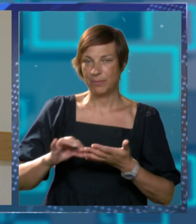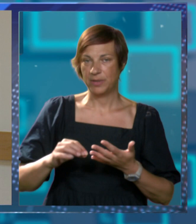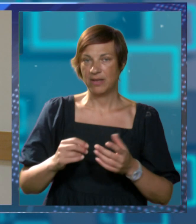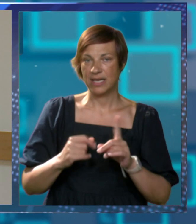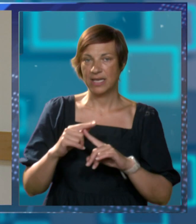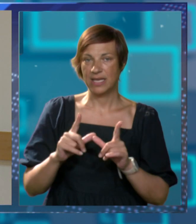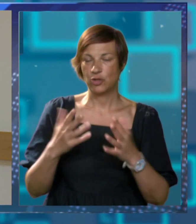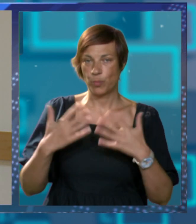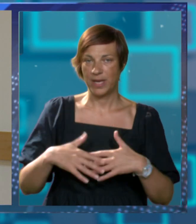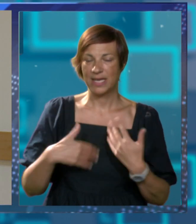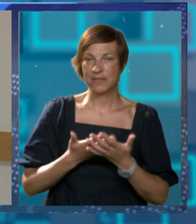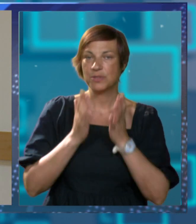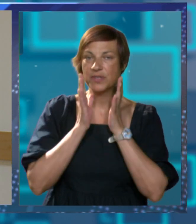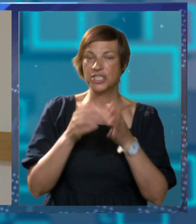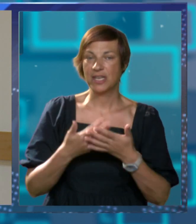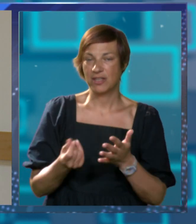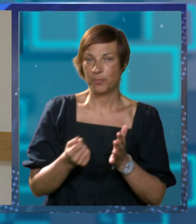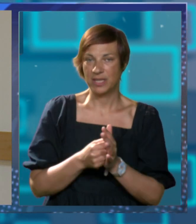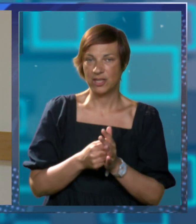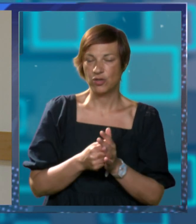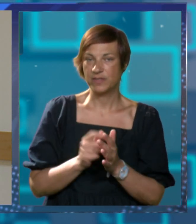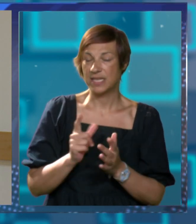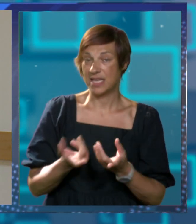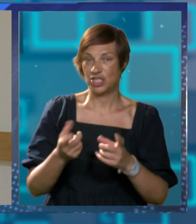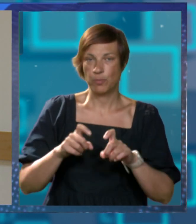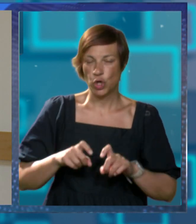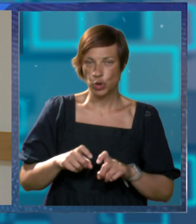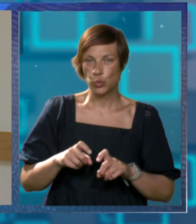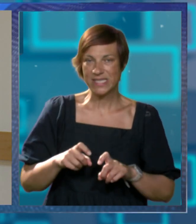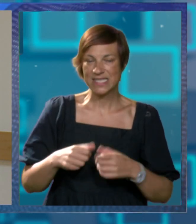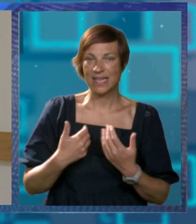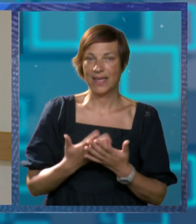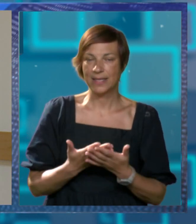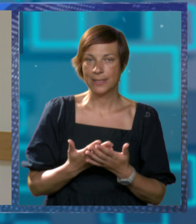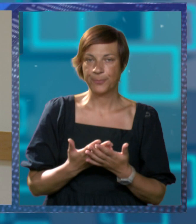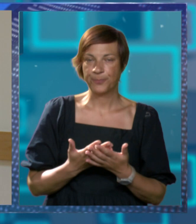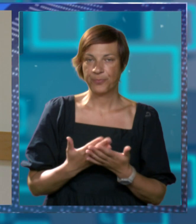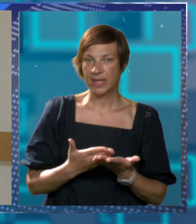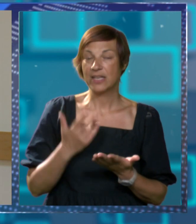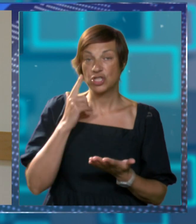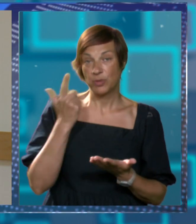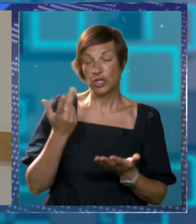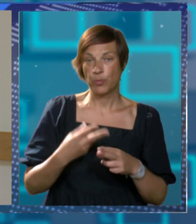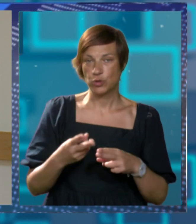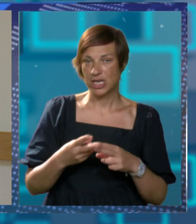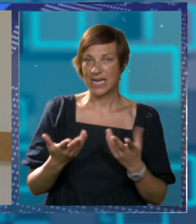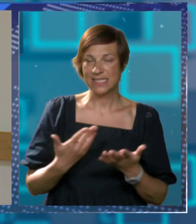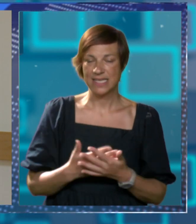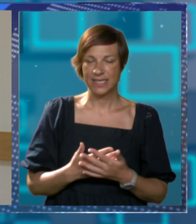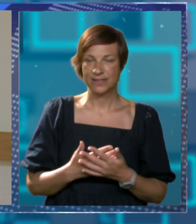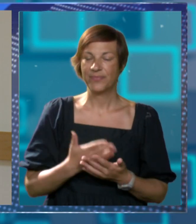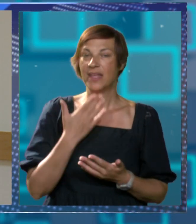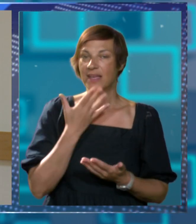je u ITU mehanizmu, tako da će vjerojatno biti novca za to, tako da nećemo odustajati ni od toga, nego ćemo i to pokušati